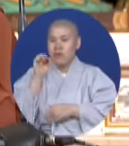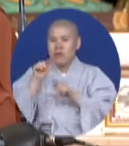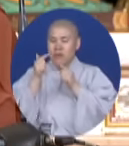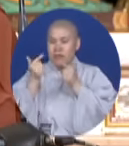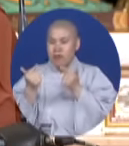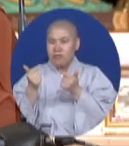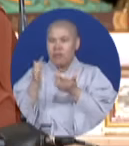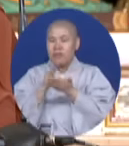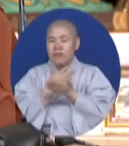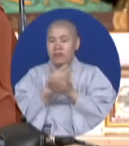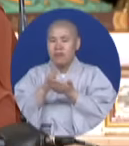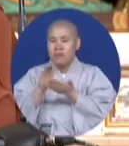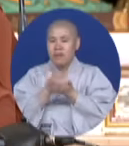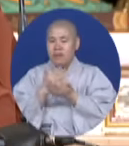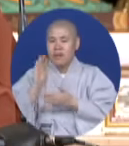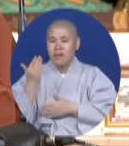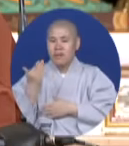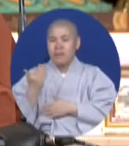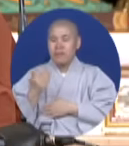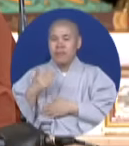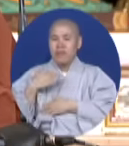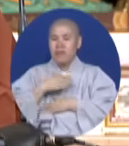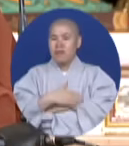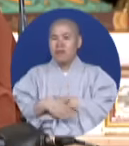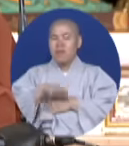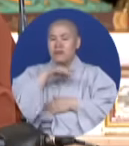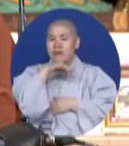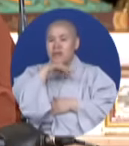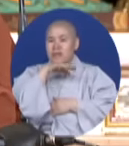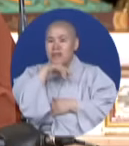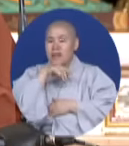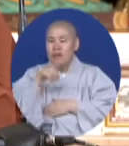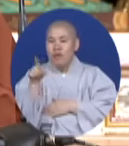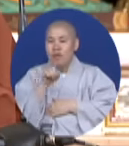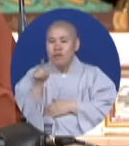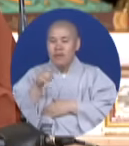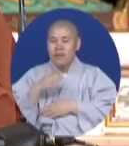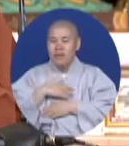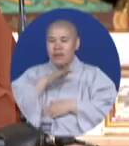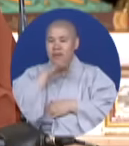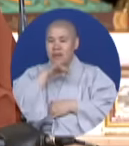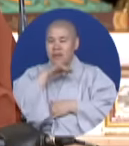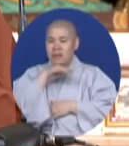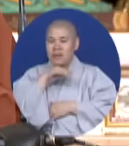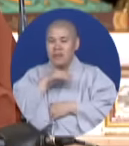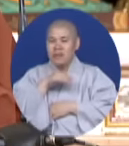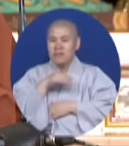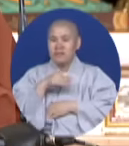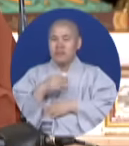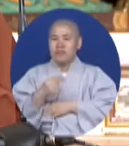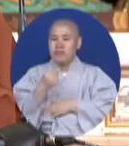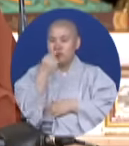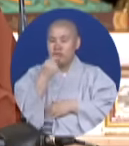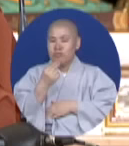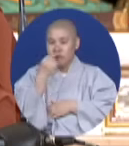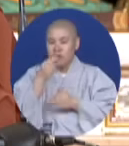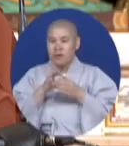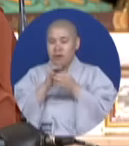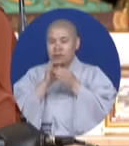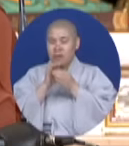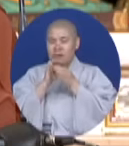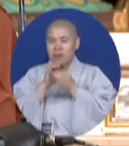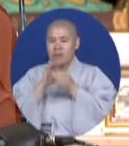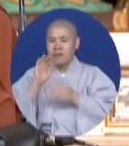우리 몸은 나이가 얼마냐 자기 나이를 따지죠. 이건 수명을 따지는 거예요.